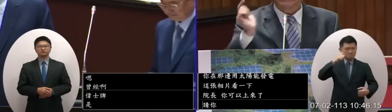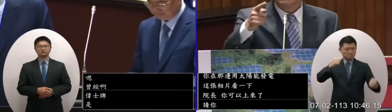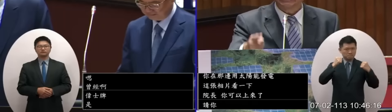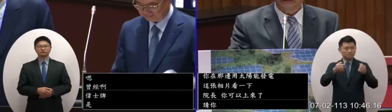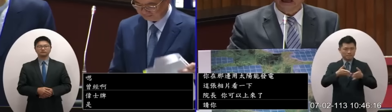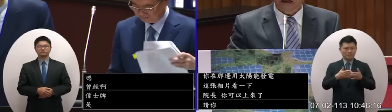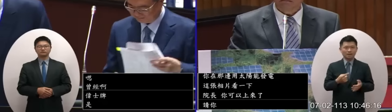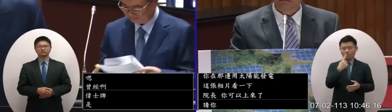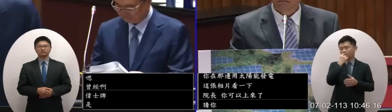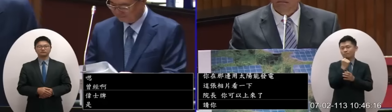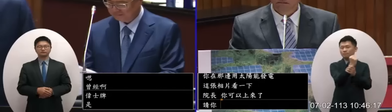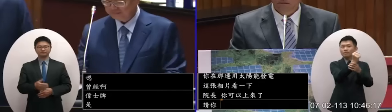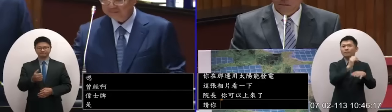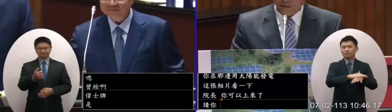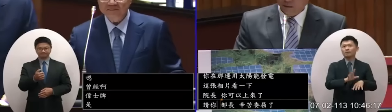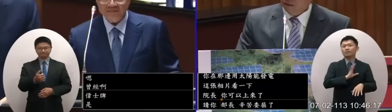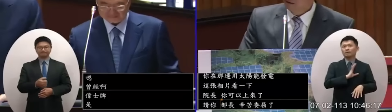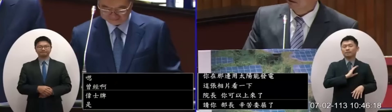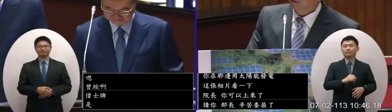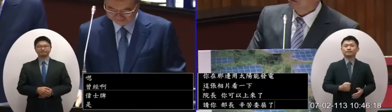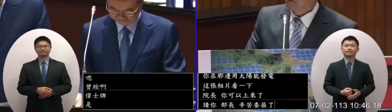定給你聽的啦。 謝謝。